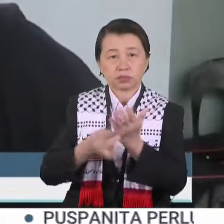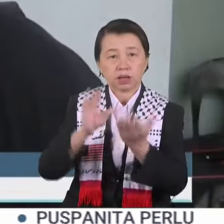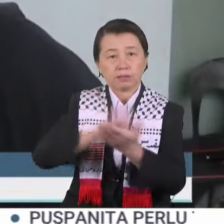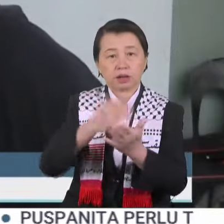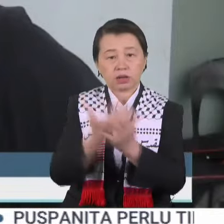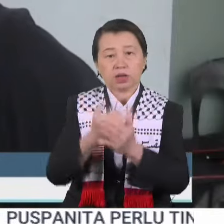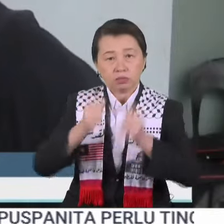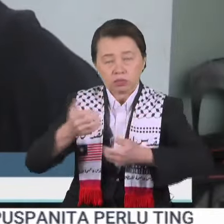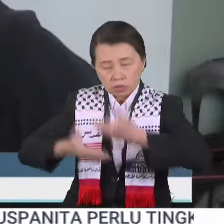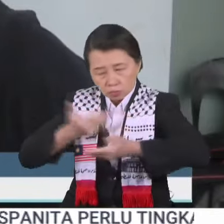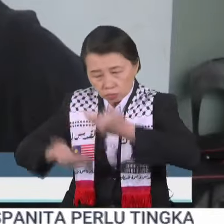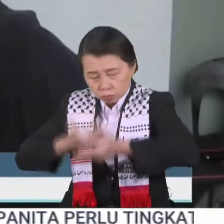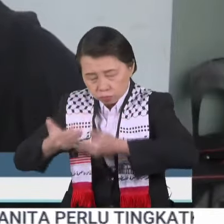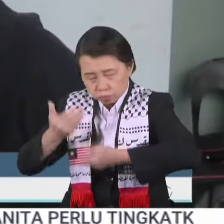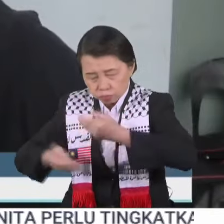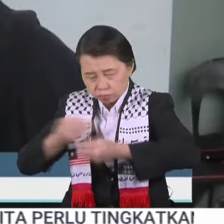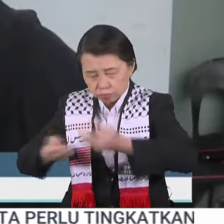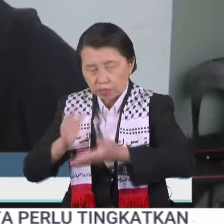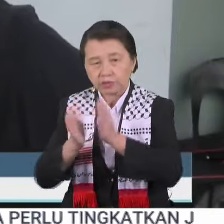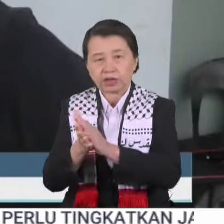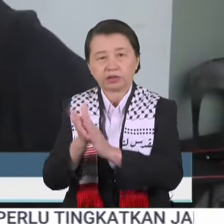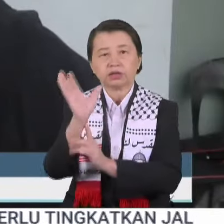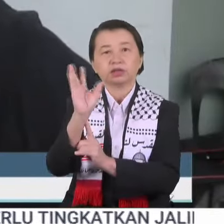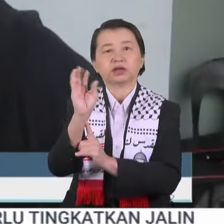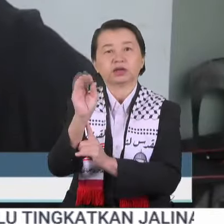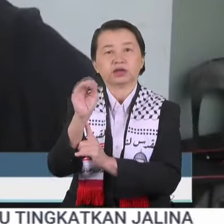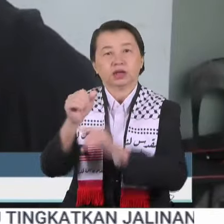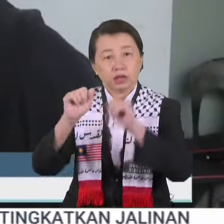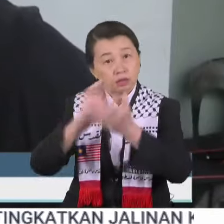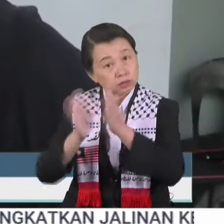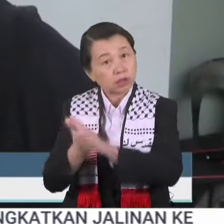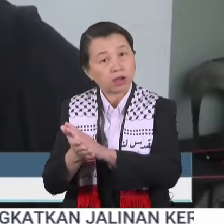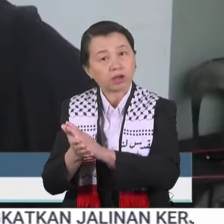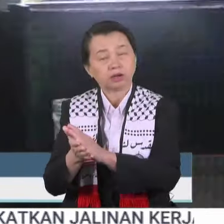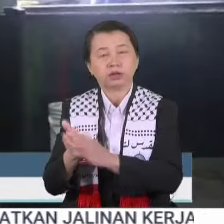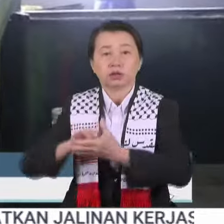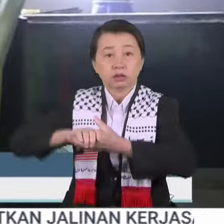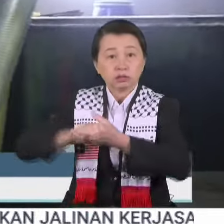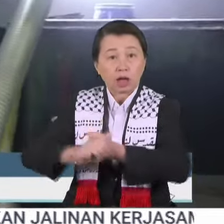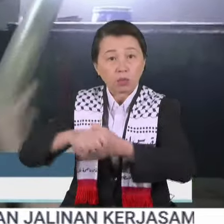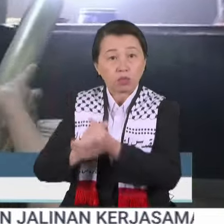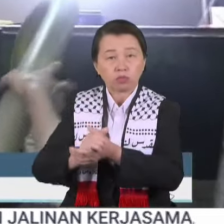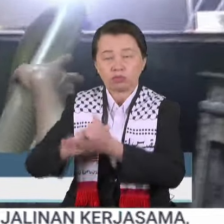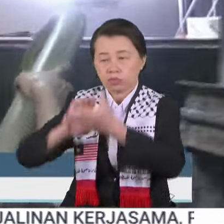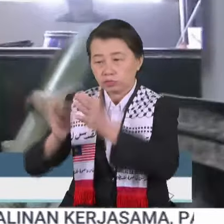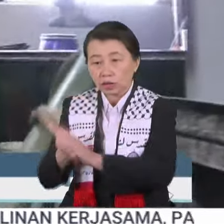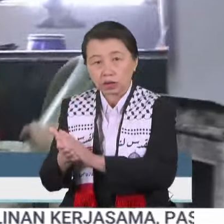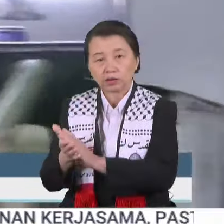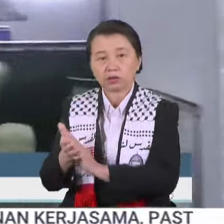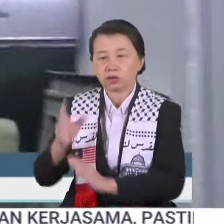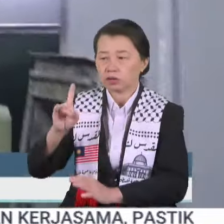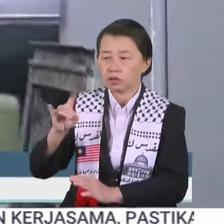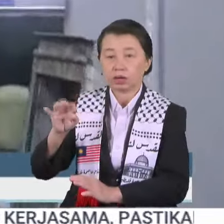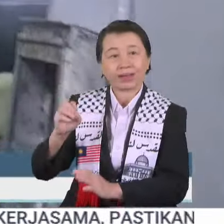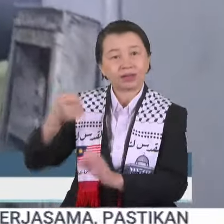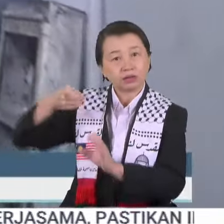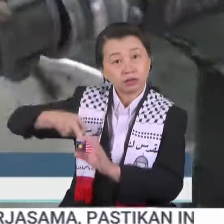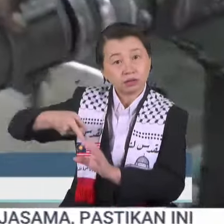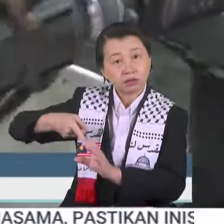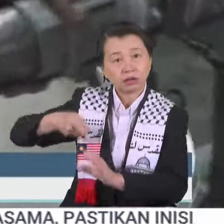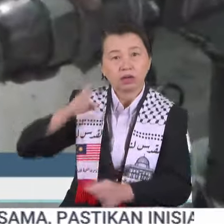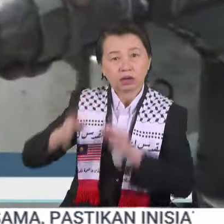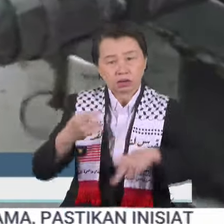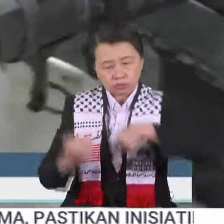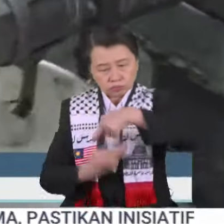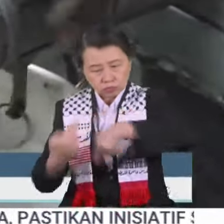dibikin diproses menjadi lilin, sabun, biodiesel. Sebab kalau kita tidak kita semula itu